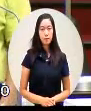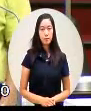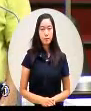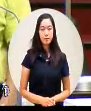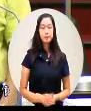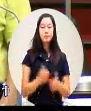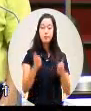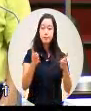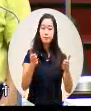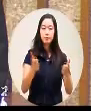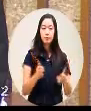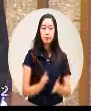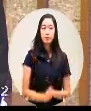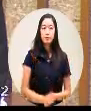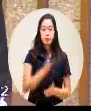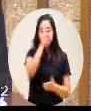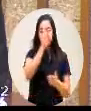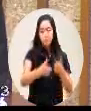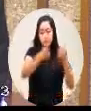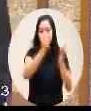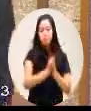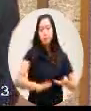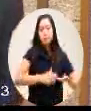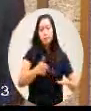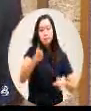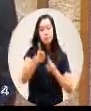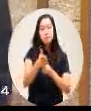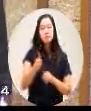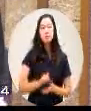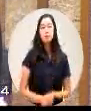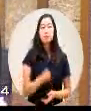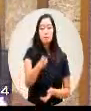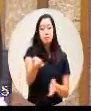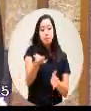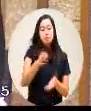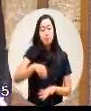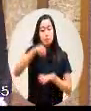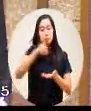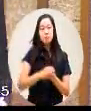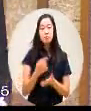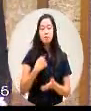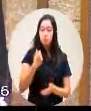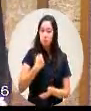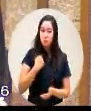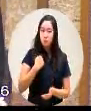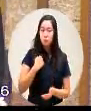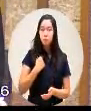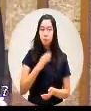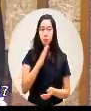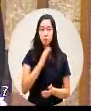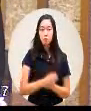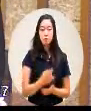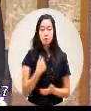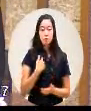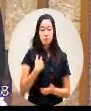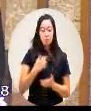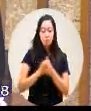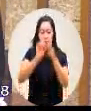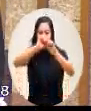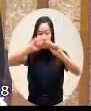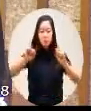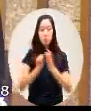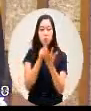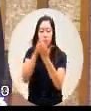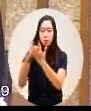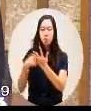啊，谢谢议长，谢谢洪议员哦。那这个部分当然，我们了解的结果当然是，当初